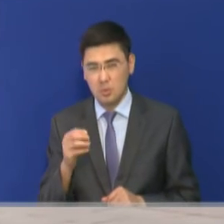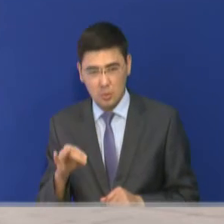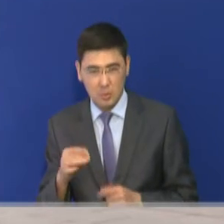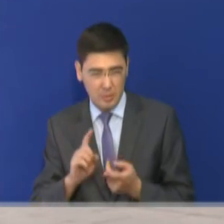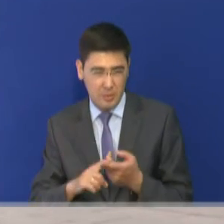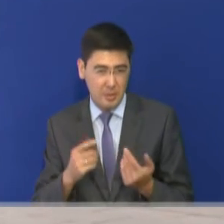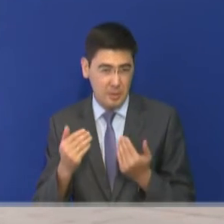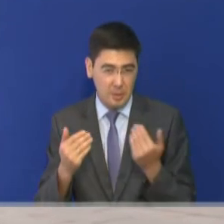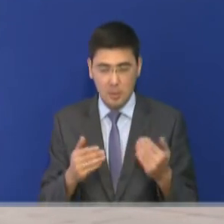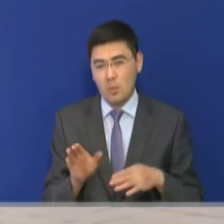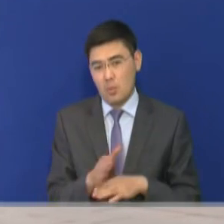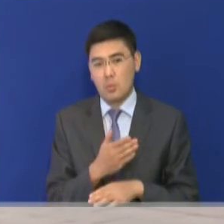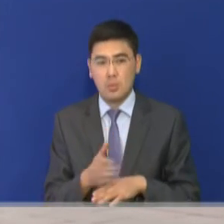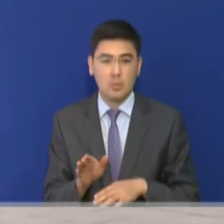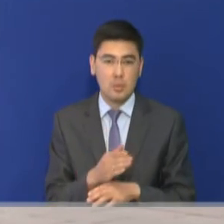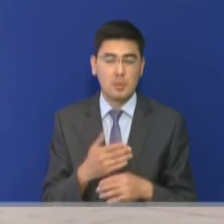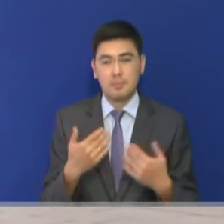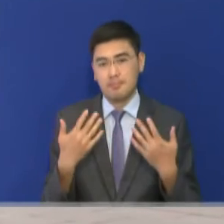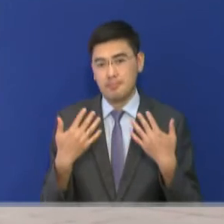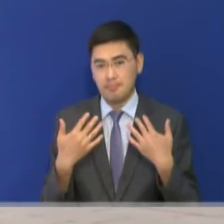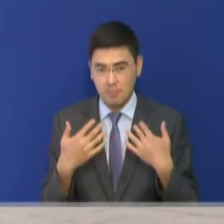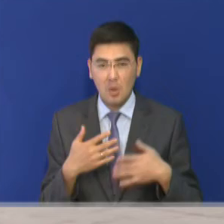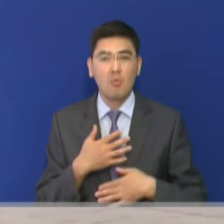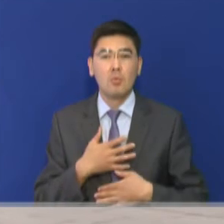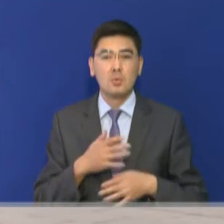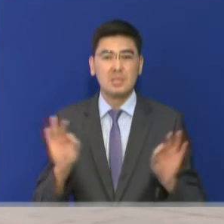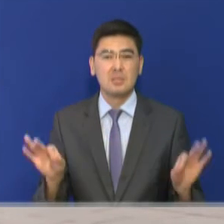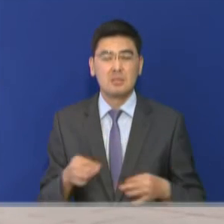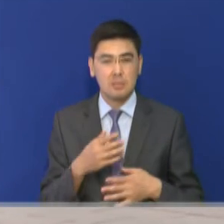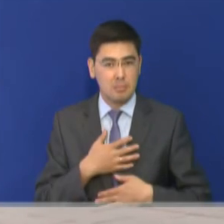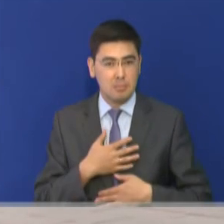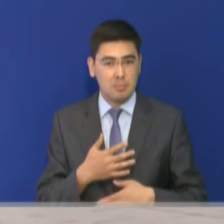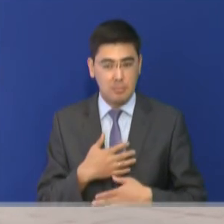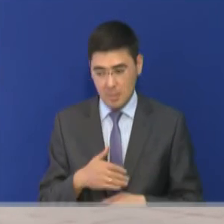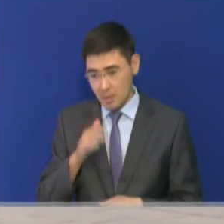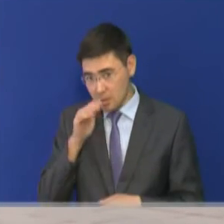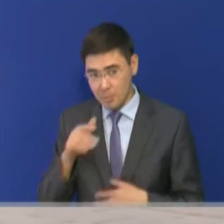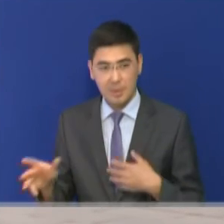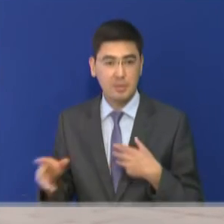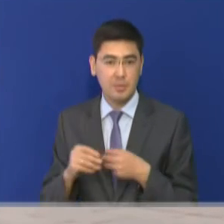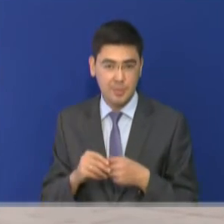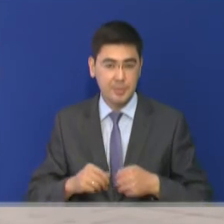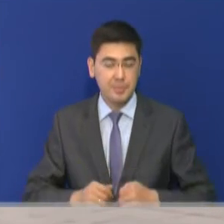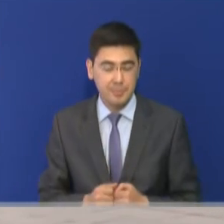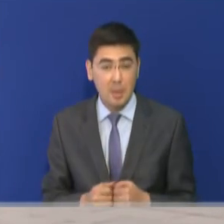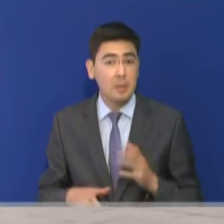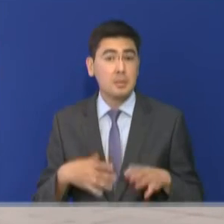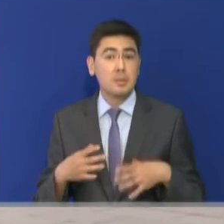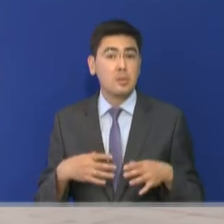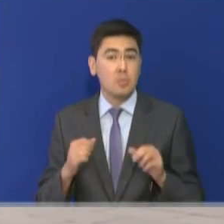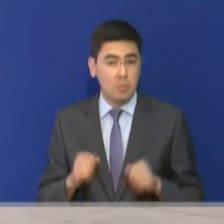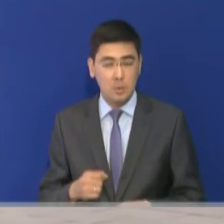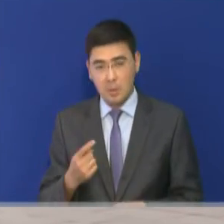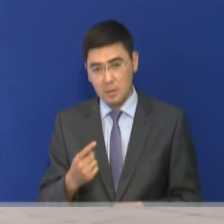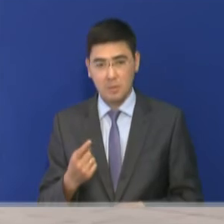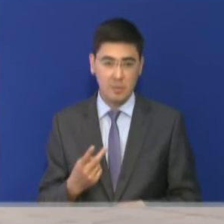делать небольшие прогулки, вот. Дышать воздухом. Вот. Если есть собака, с собакой гулять. Тренироваться можно 2-3 раза в